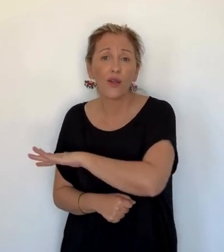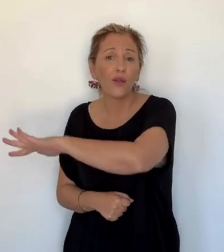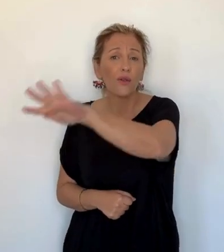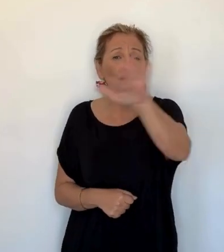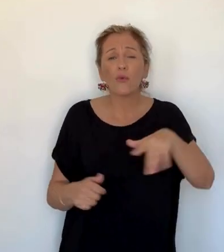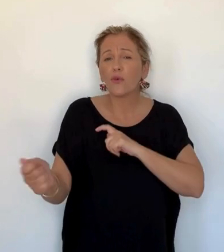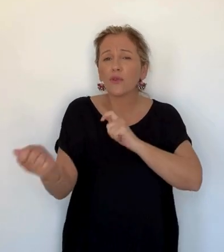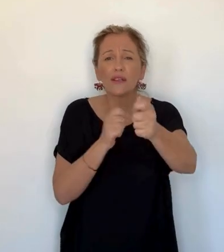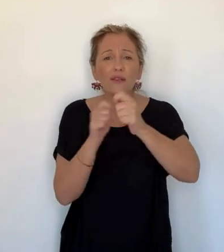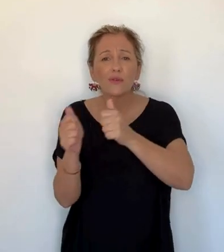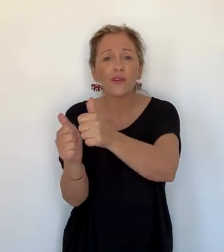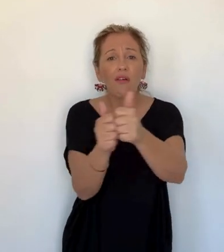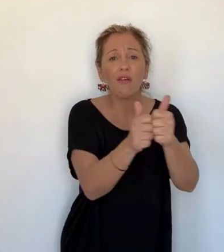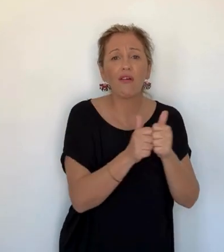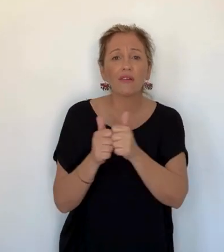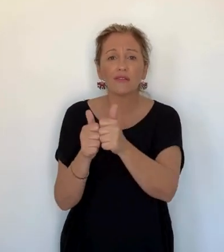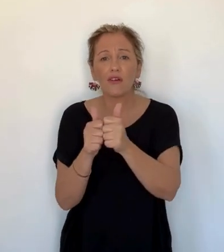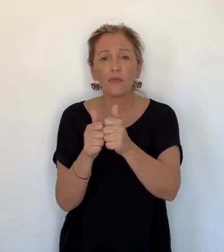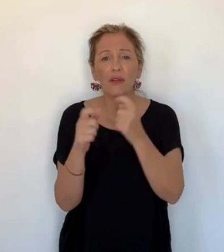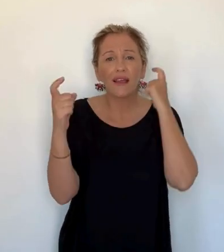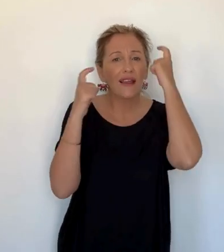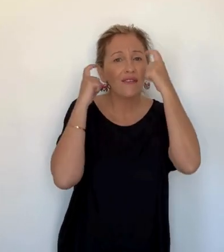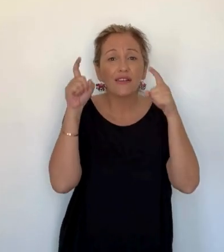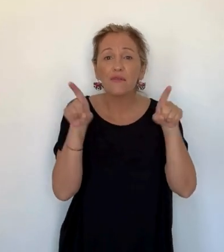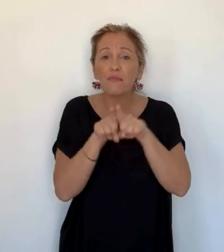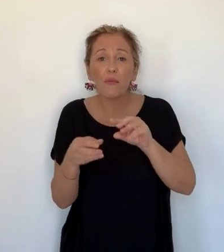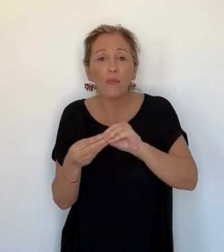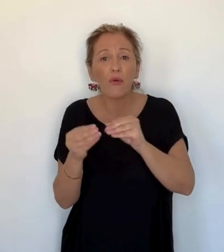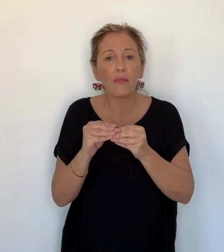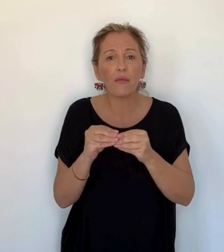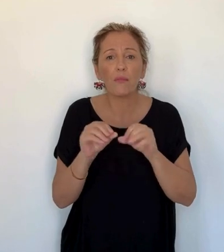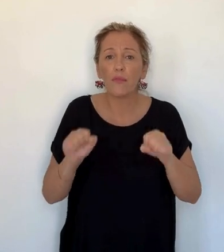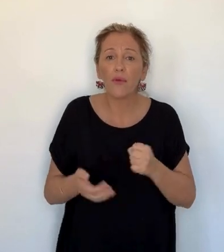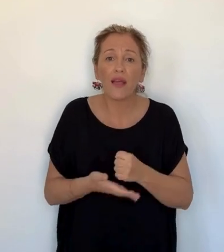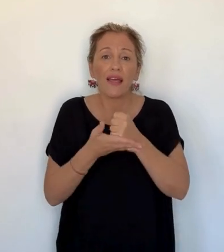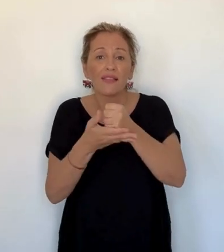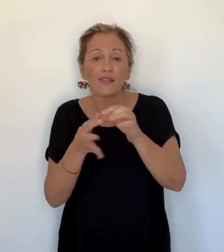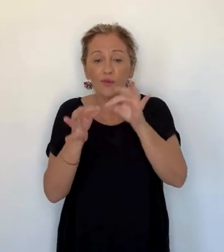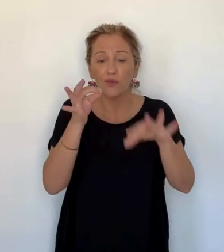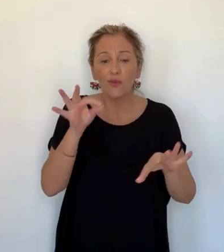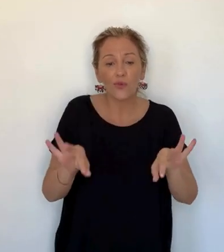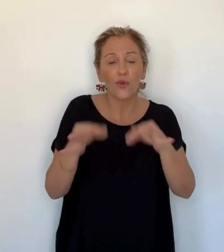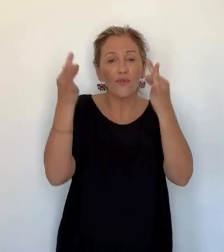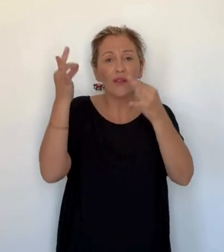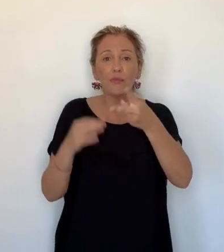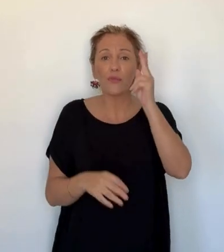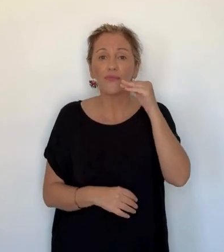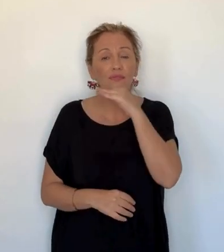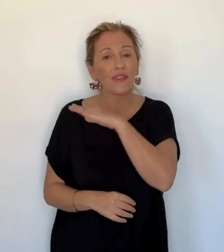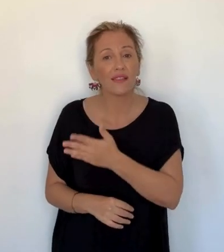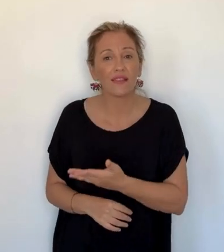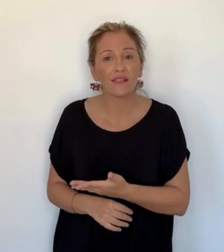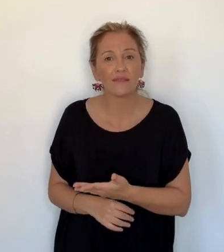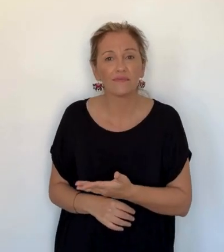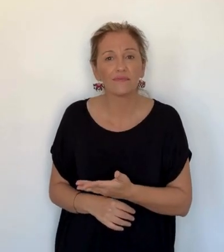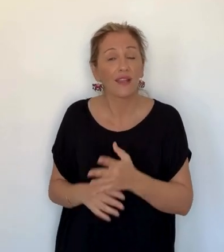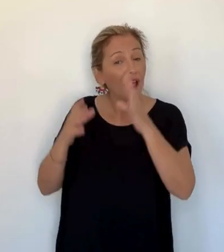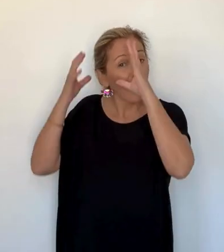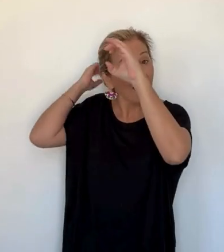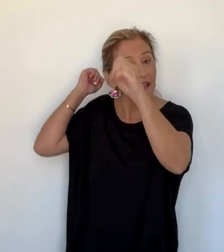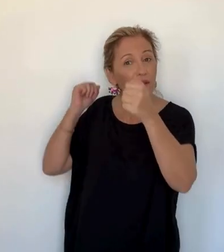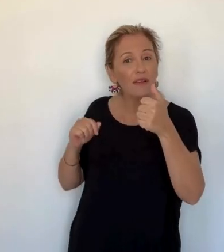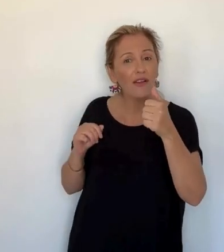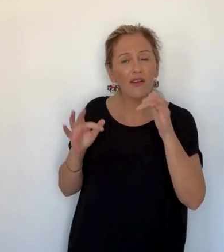médecins, il y a des policiers, il y a des gendarmes. Donc tout ça, ça nous fait échanger, réfléchir sur un même